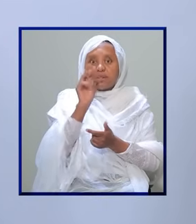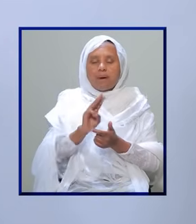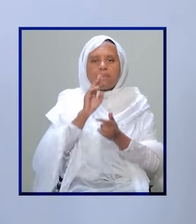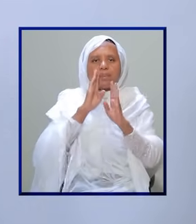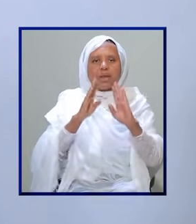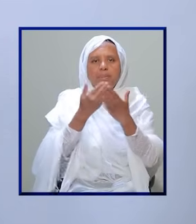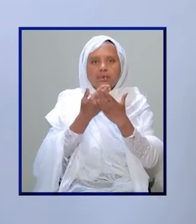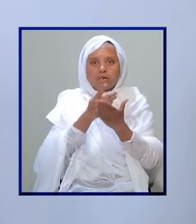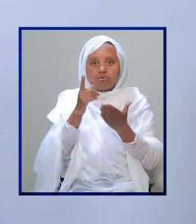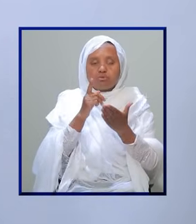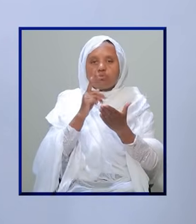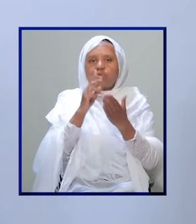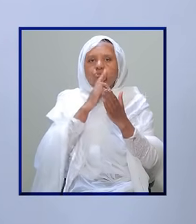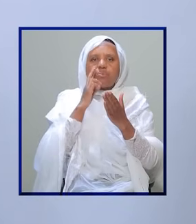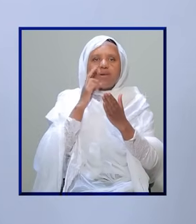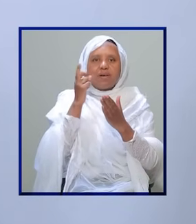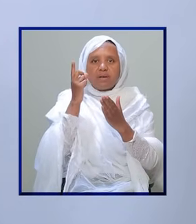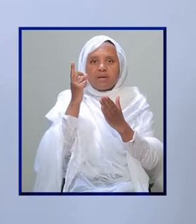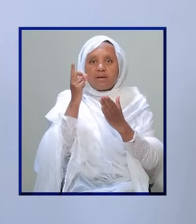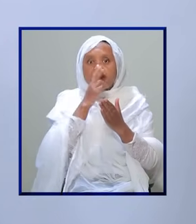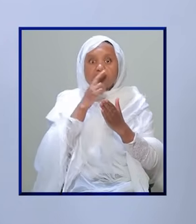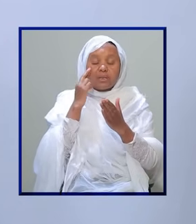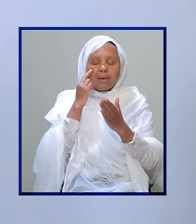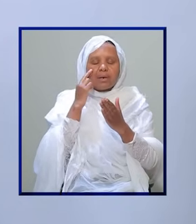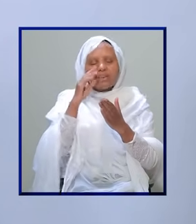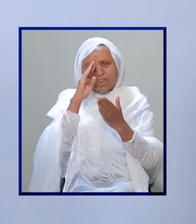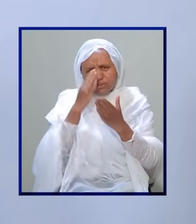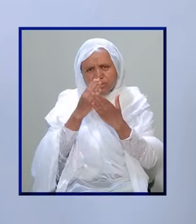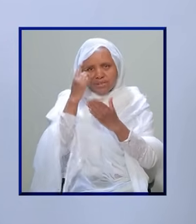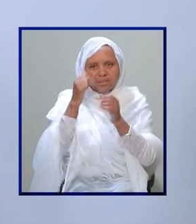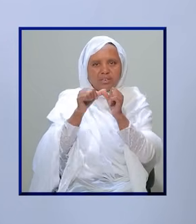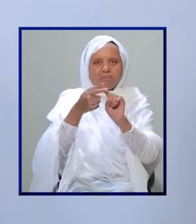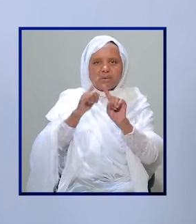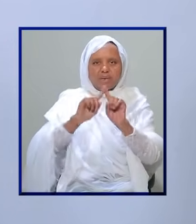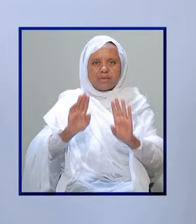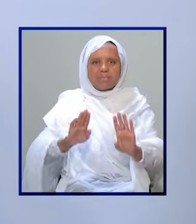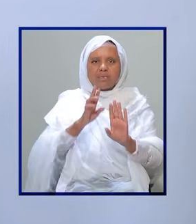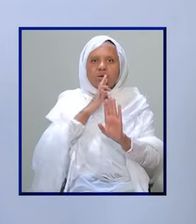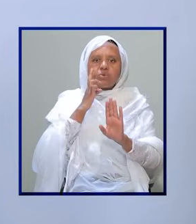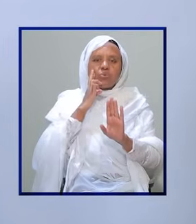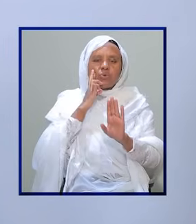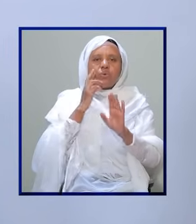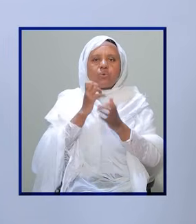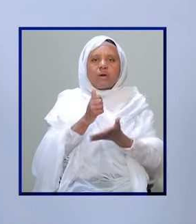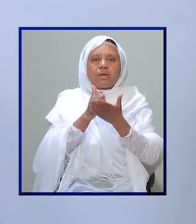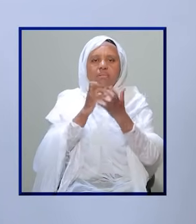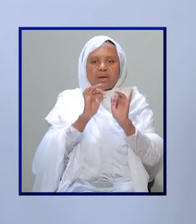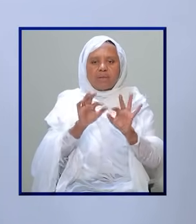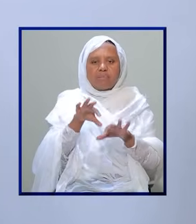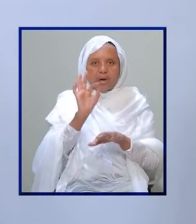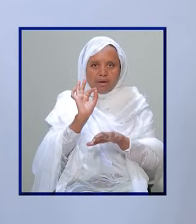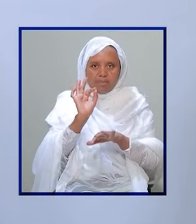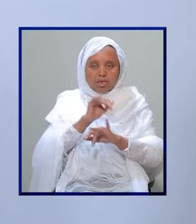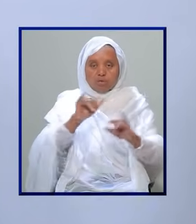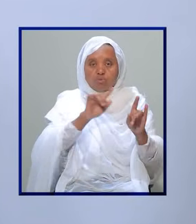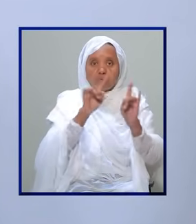አደረሳችሁ። እንግዲህ ጾመ ፍልሰታን ስናስብ ብዙዎቻችን ወደ ልጅነት ትዝታችን የምንመለስበት፣ ከጾሙ ረድኤት በረከትን